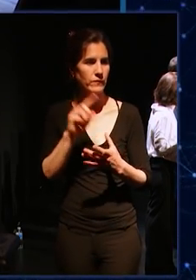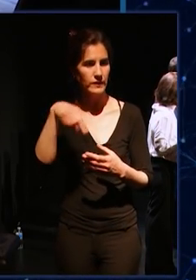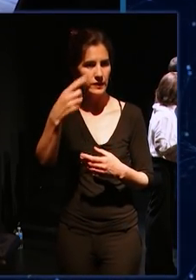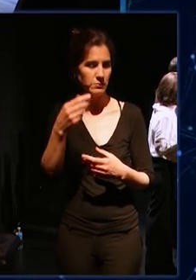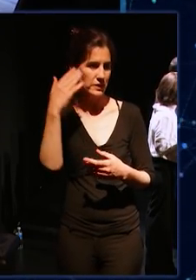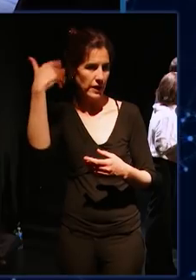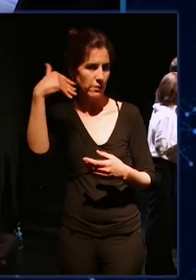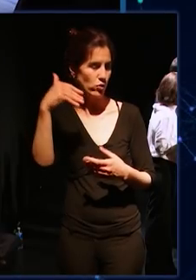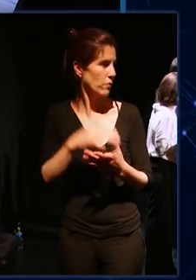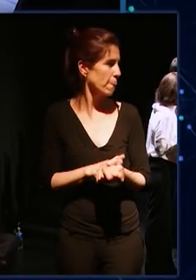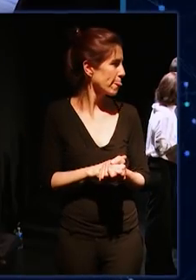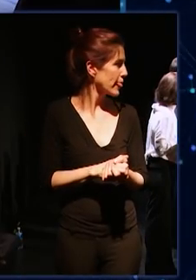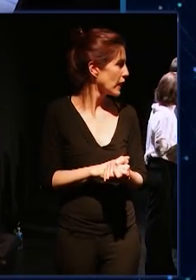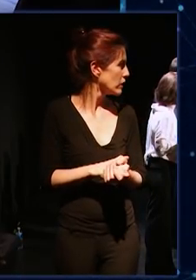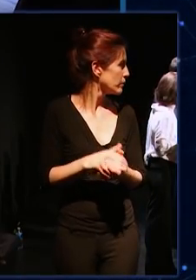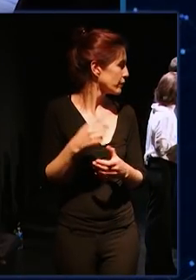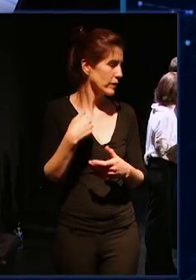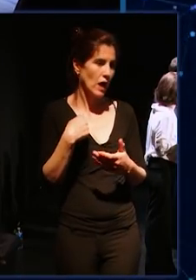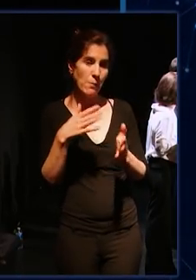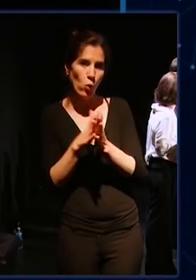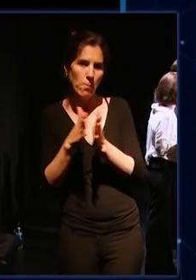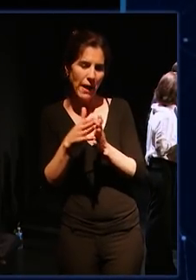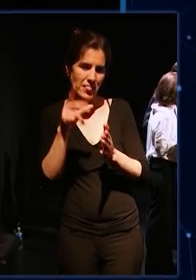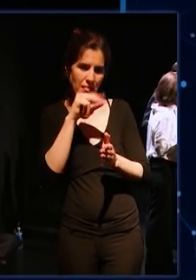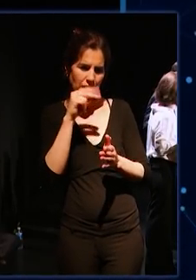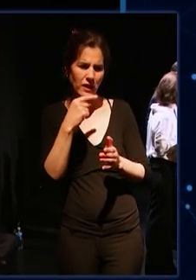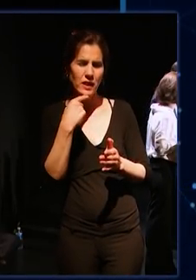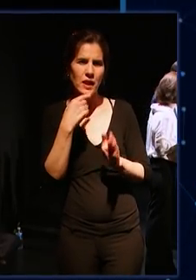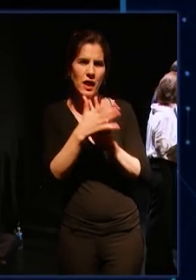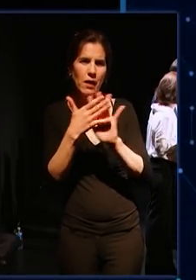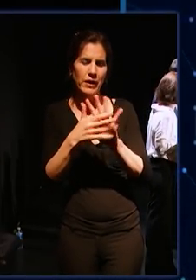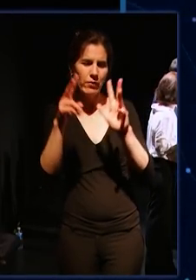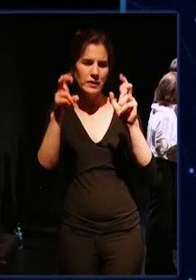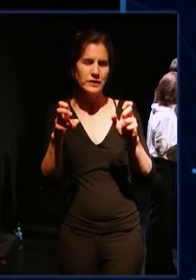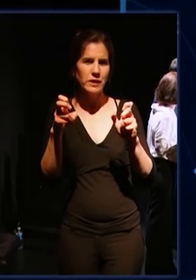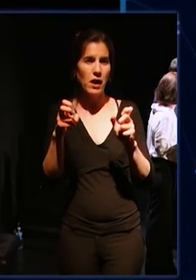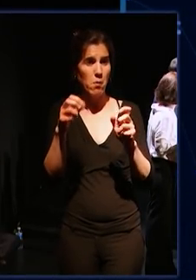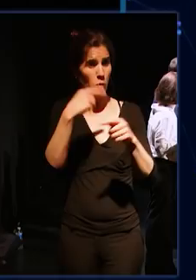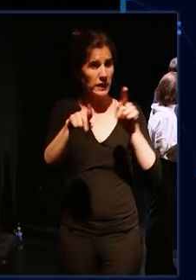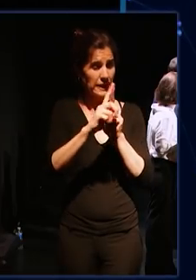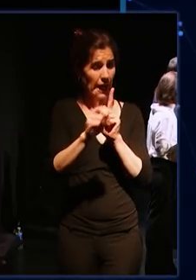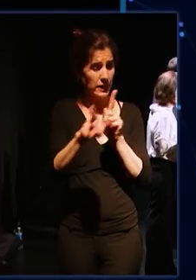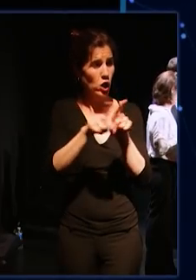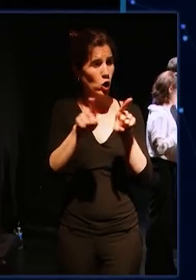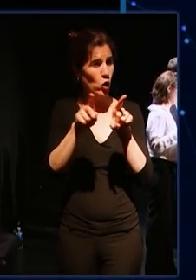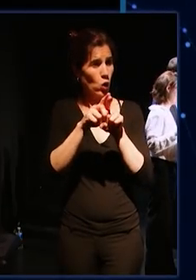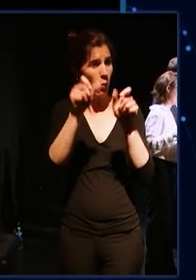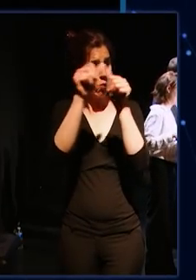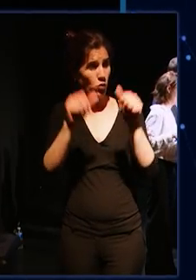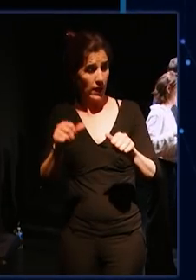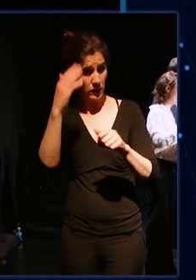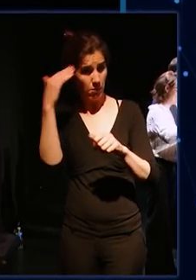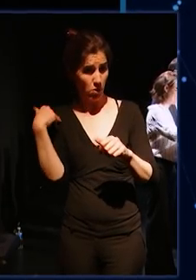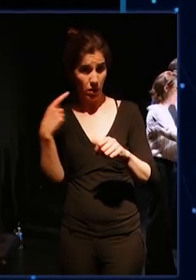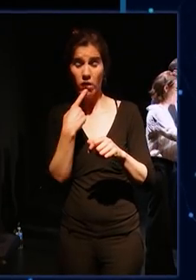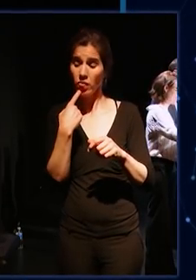bé, el company Jordi Nadal parlava que el tema de la mobilitat és una qüestió de model de poble i parlava que era necessari establir consens.